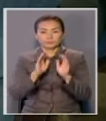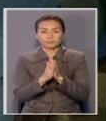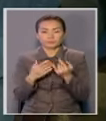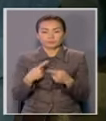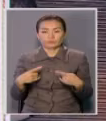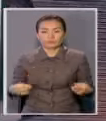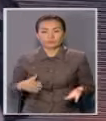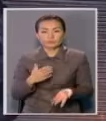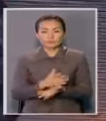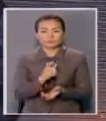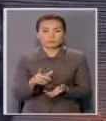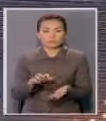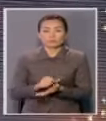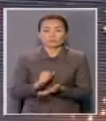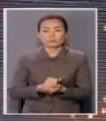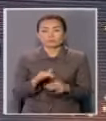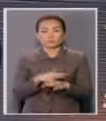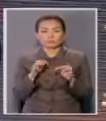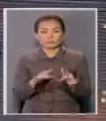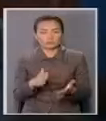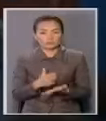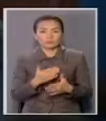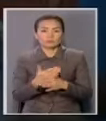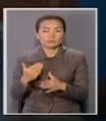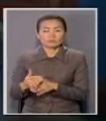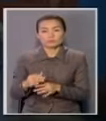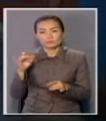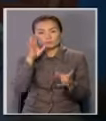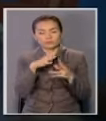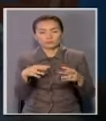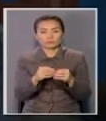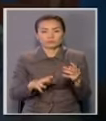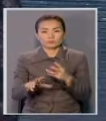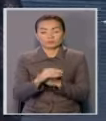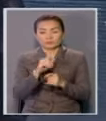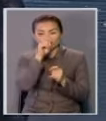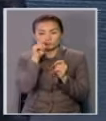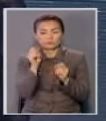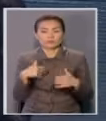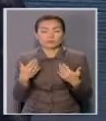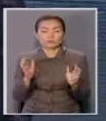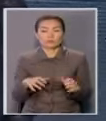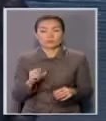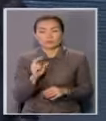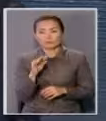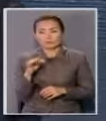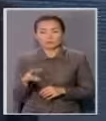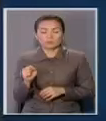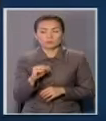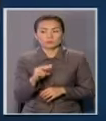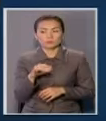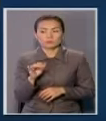дипломы Другие подарки для людей занимавшихся благородным делом и помогавшим малообеспеченным семьям номинантов поздравил заместителя Акима города